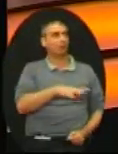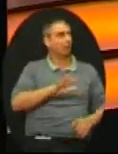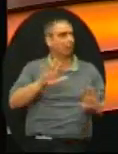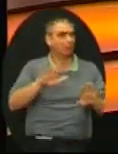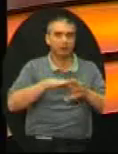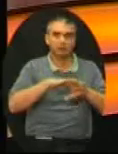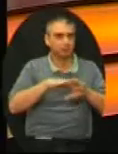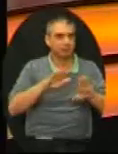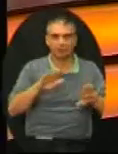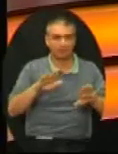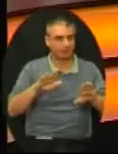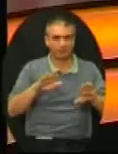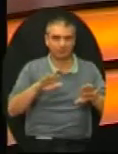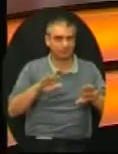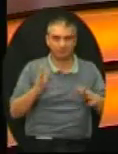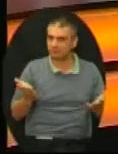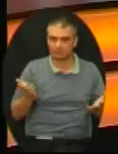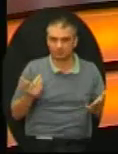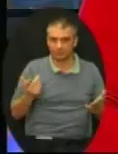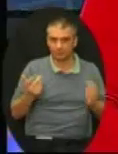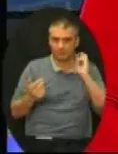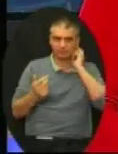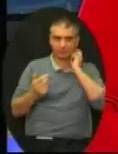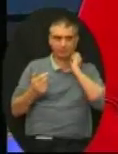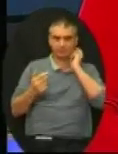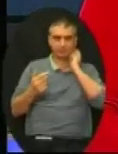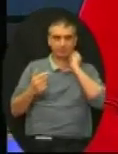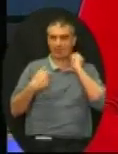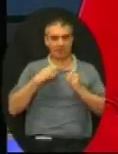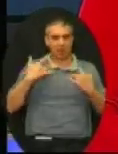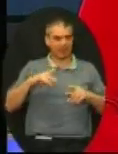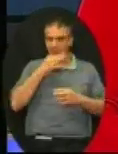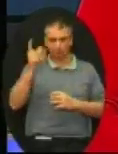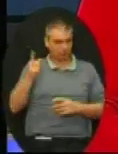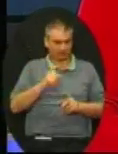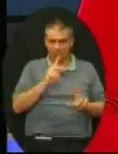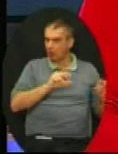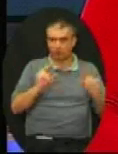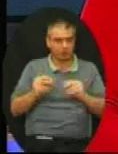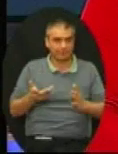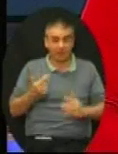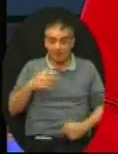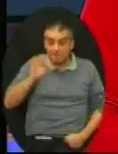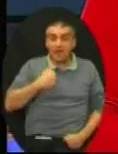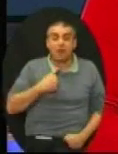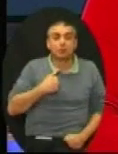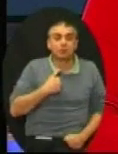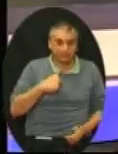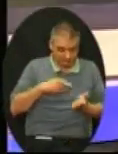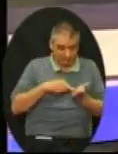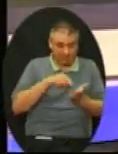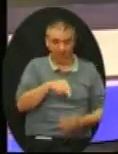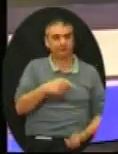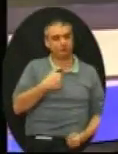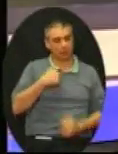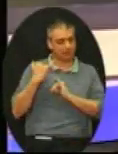רגע, יואב, אני לא אברח חלילה מה השאלה שלך. לכן אני חושבת שזה לא דומה. זאת אומרת, אני נבחרתי על הרקע הזה,